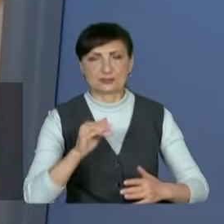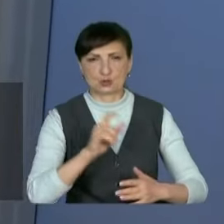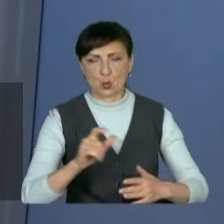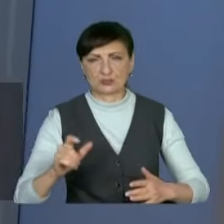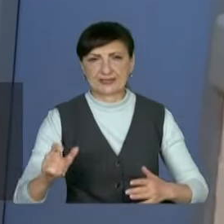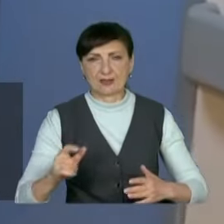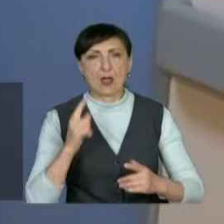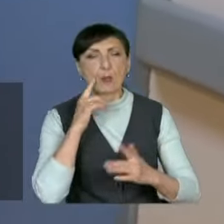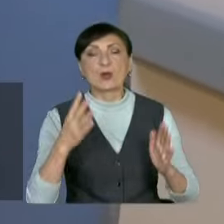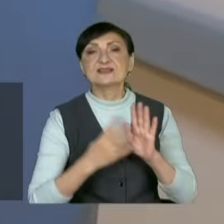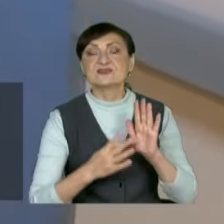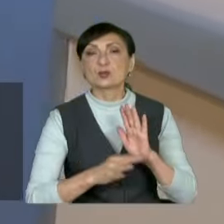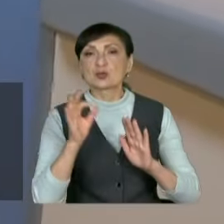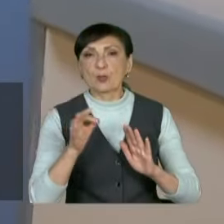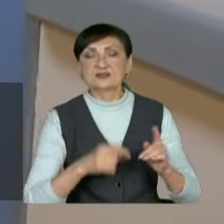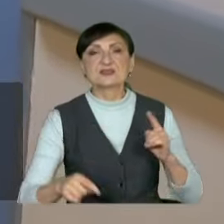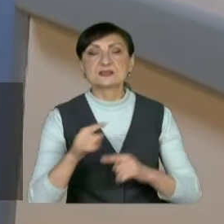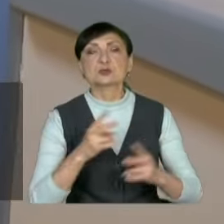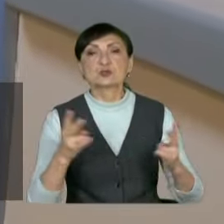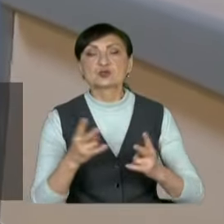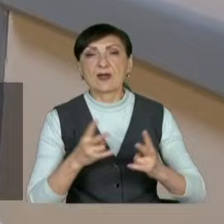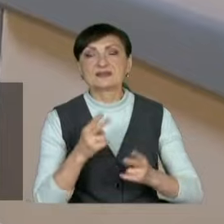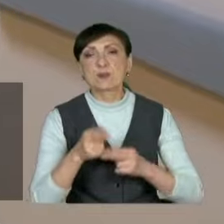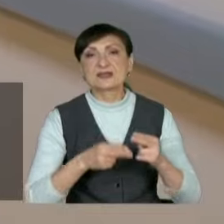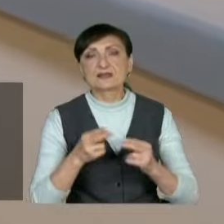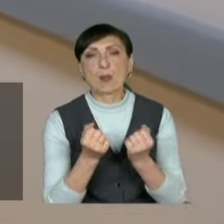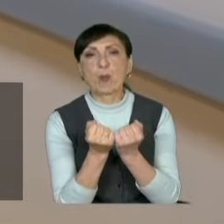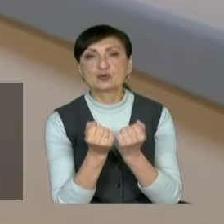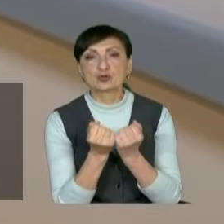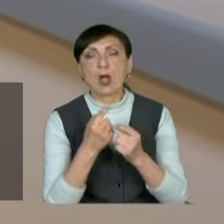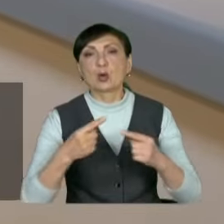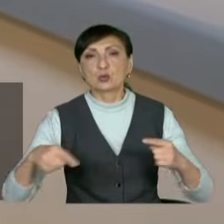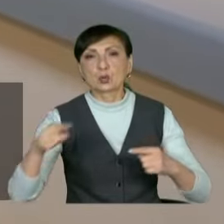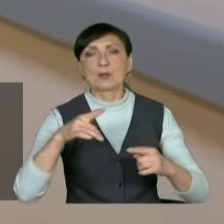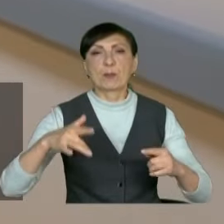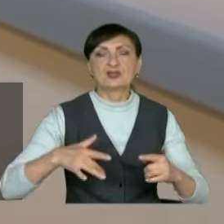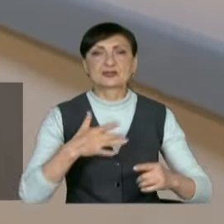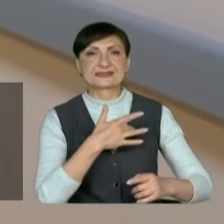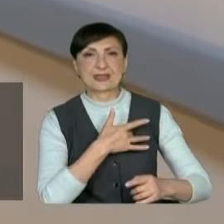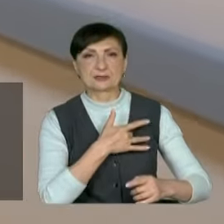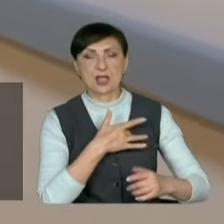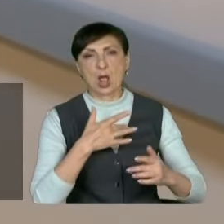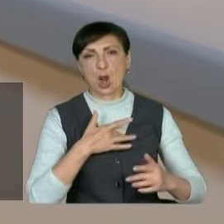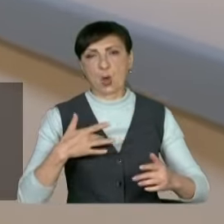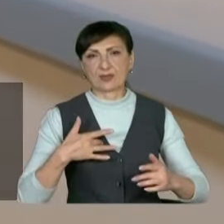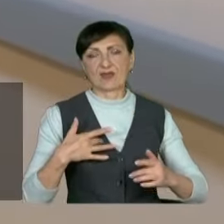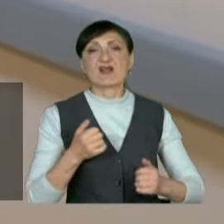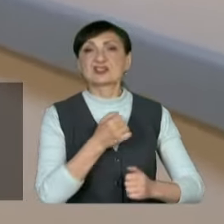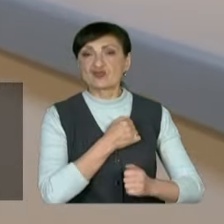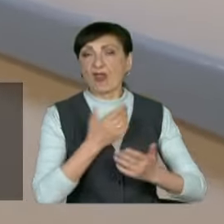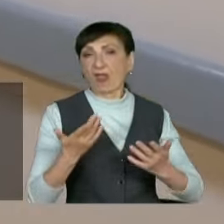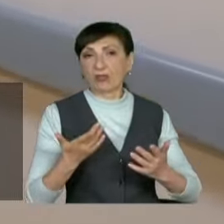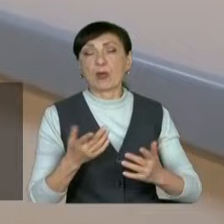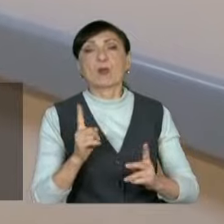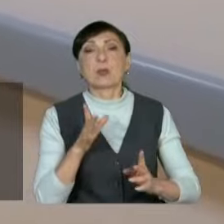казахстанцев. Более 90% из них нуждаются в пересадке почек, а остальные – печени, сердца и легких. К сожалению, так